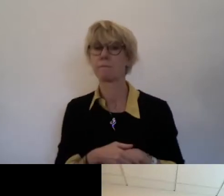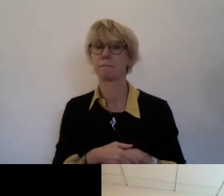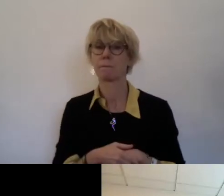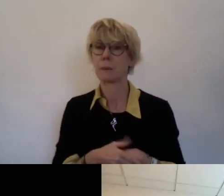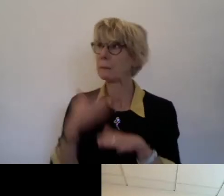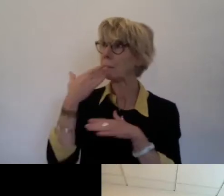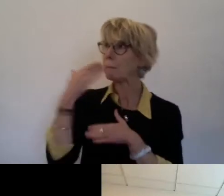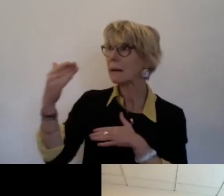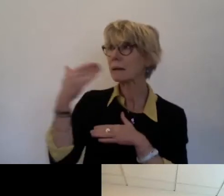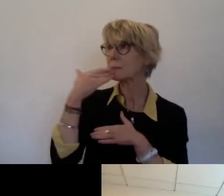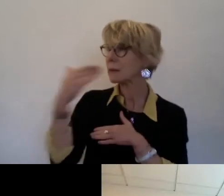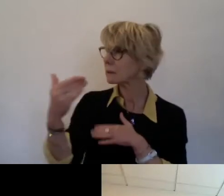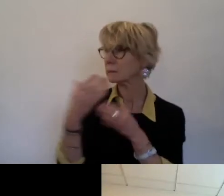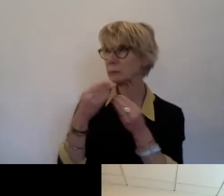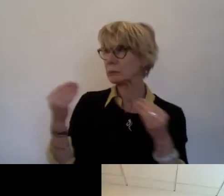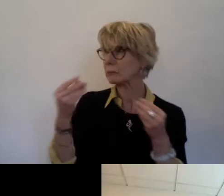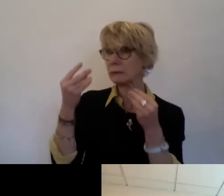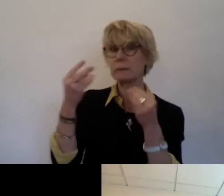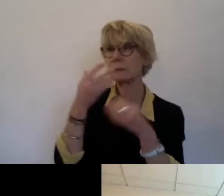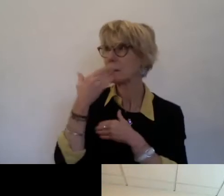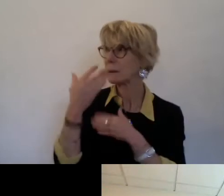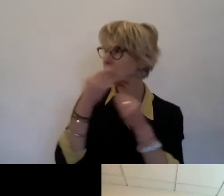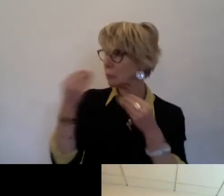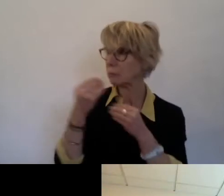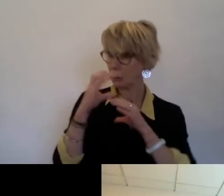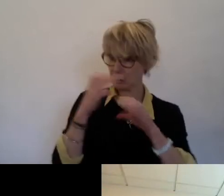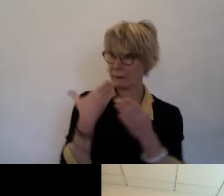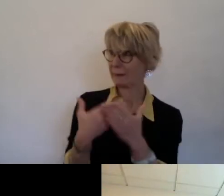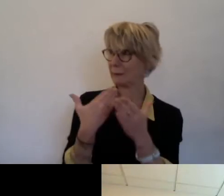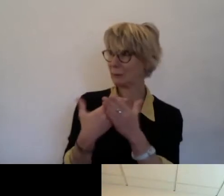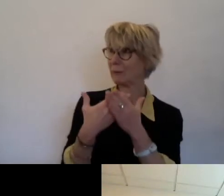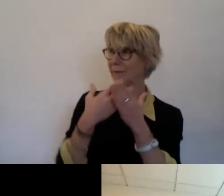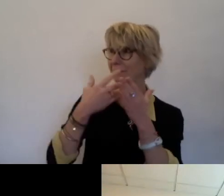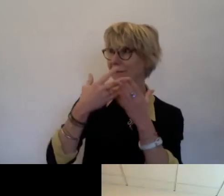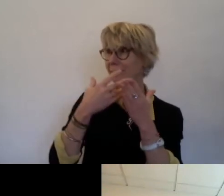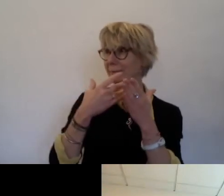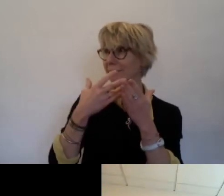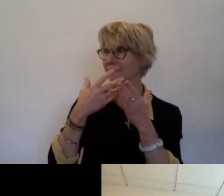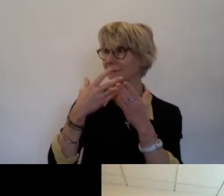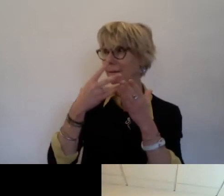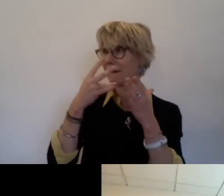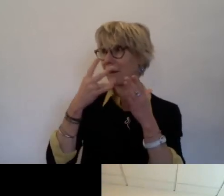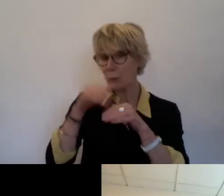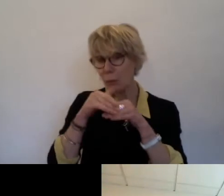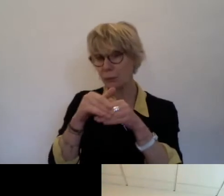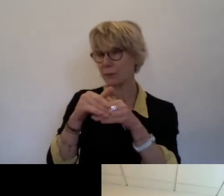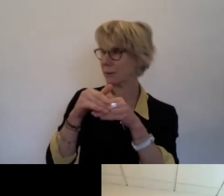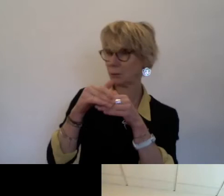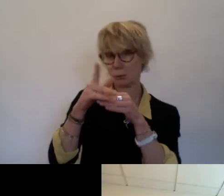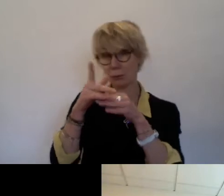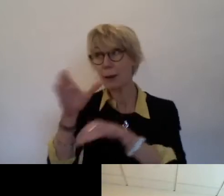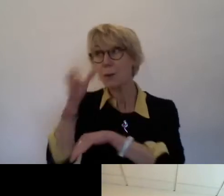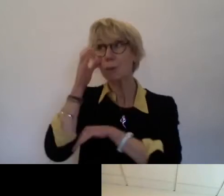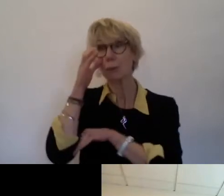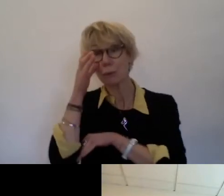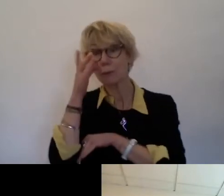pour toute cette communication et je reste attentif à tout ce qui va suivre et prêt à discuter